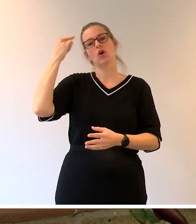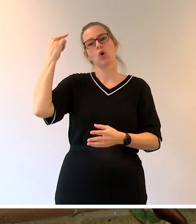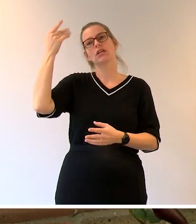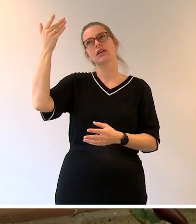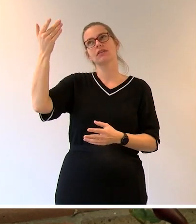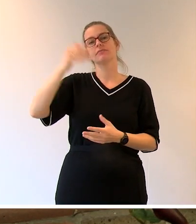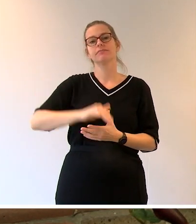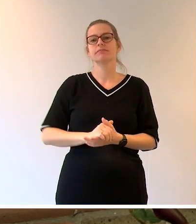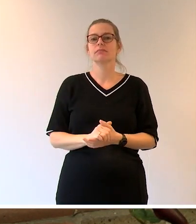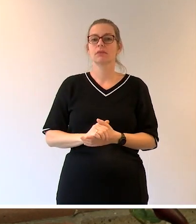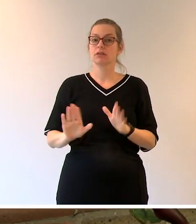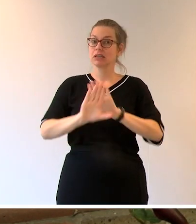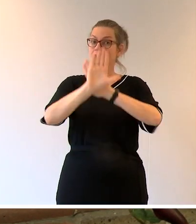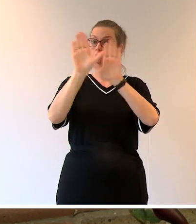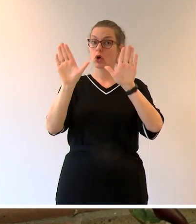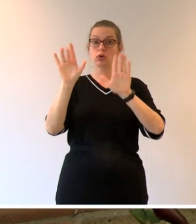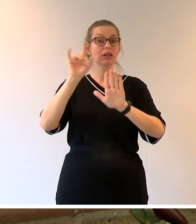Hoe klinkt dan die groet?